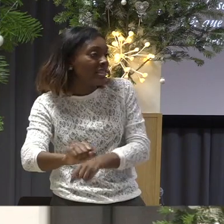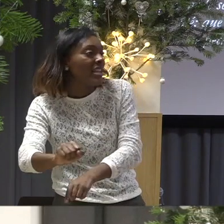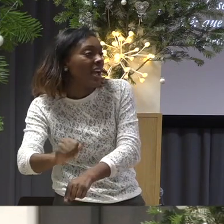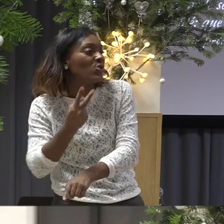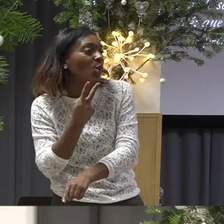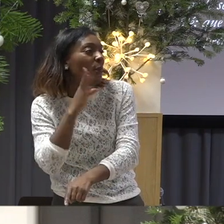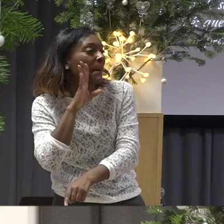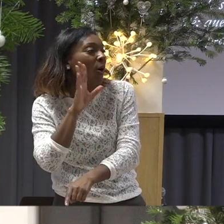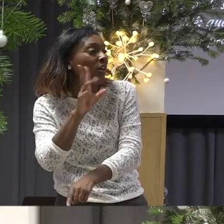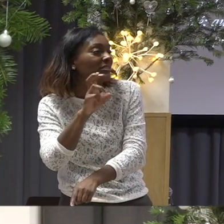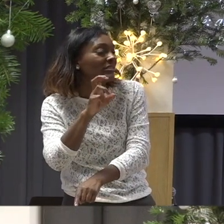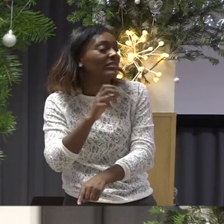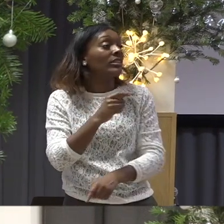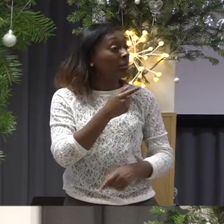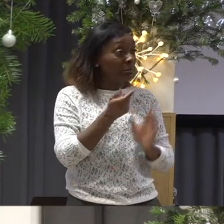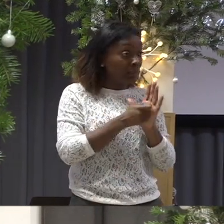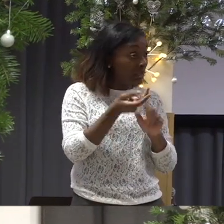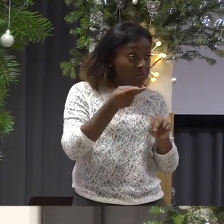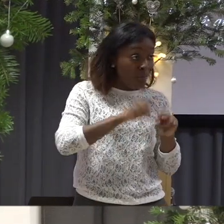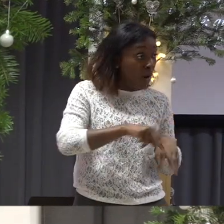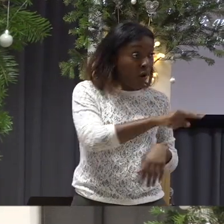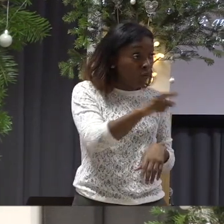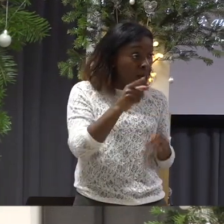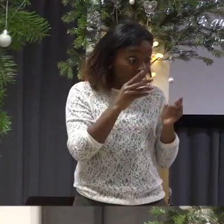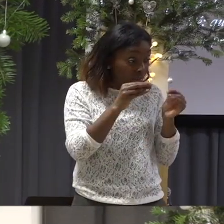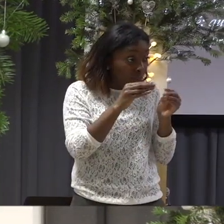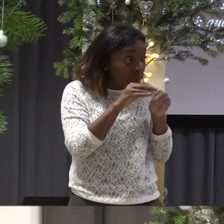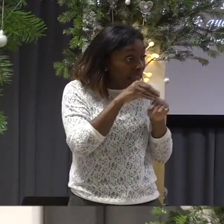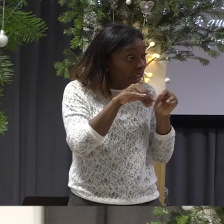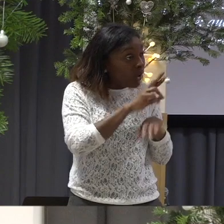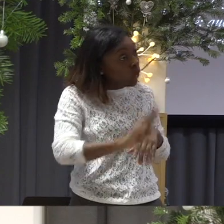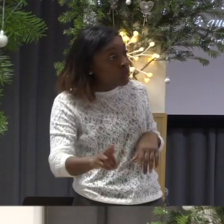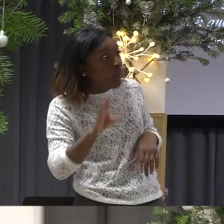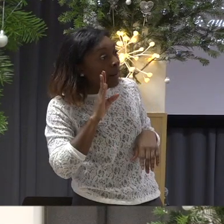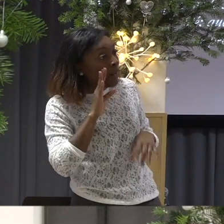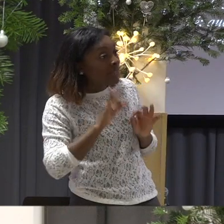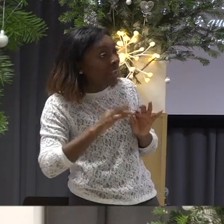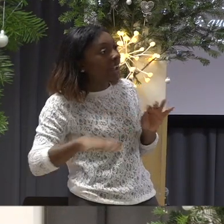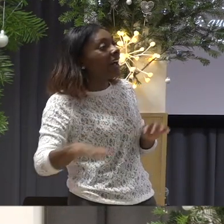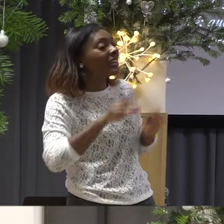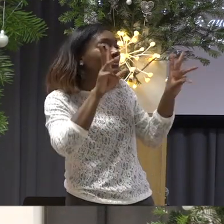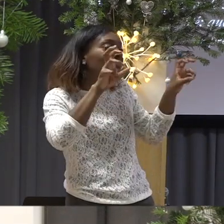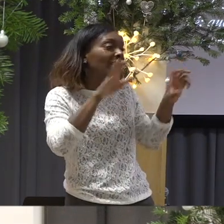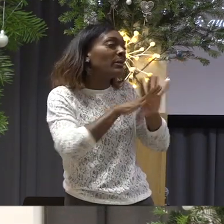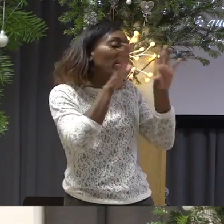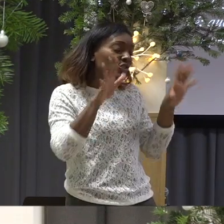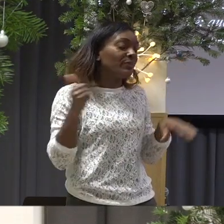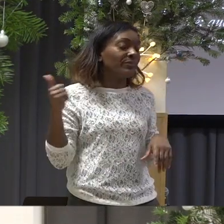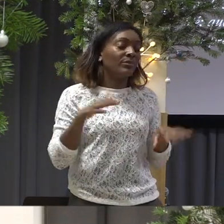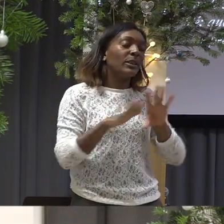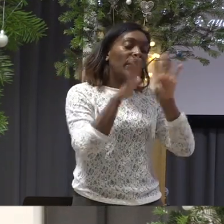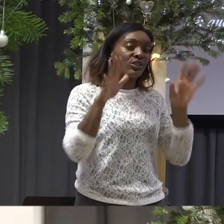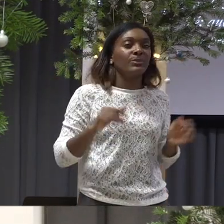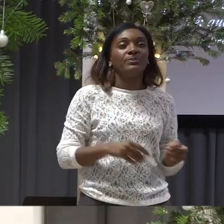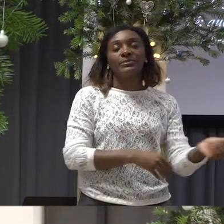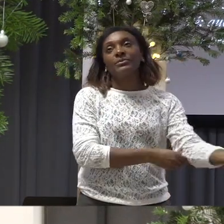Il dit, l'Éternel a donné et l'Éternel a ôté, que le nom de l'Éternel soit béni. Et j'aime la suite. Il dit, et en tout cela,